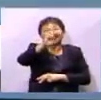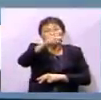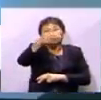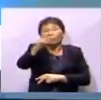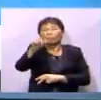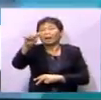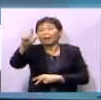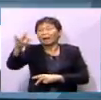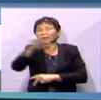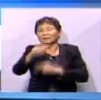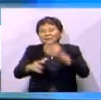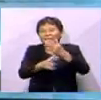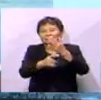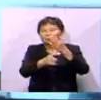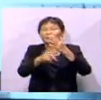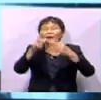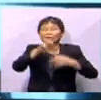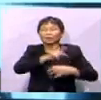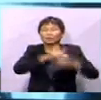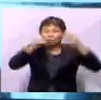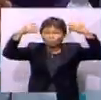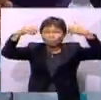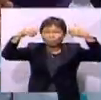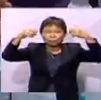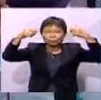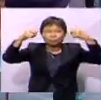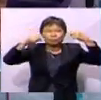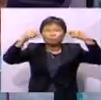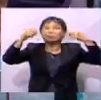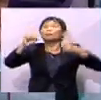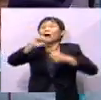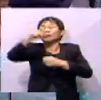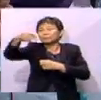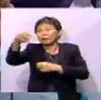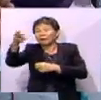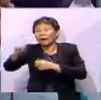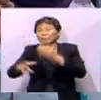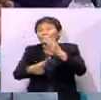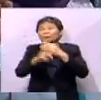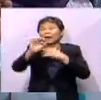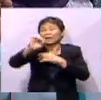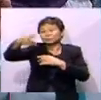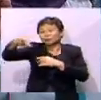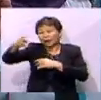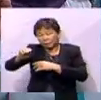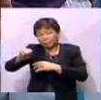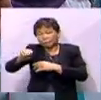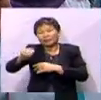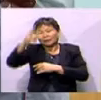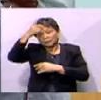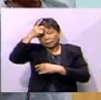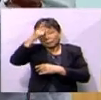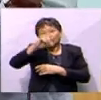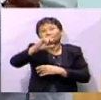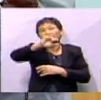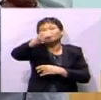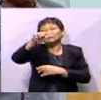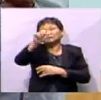dan Timbalan Ketua Pesuruhjaya dan Profesionalisme Suruhanjaya Pencegahan Rasuah Malaysia SPRM Datuk Jaafar Mahat.